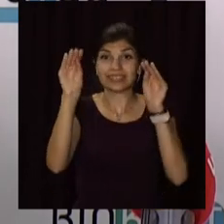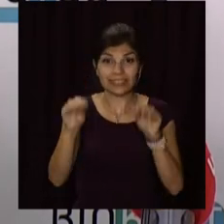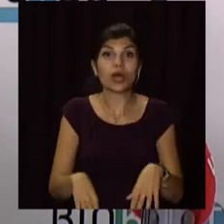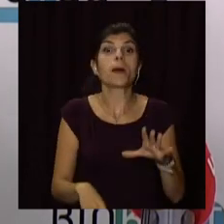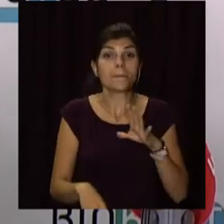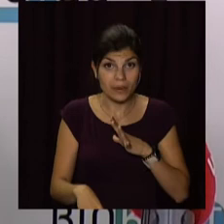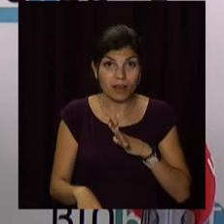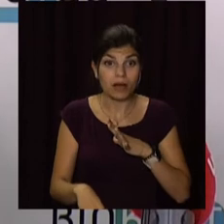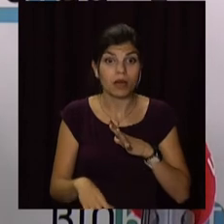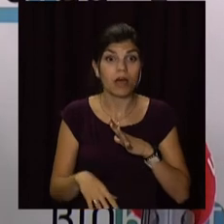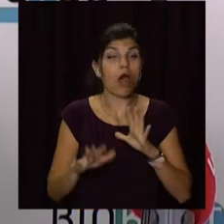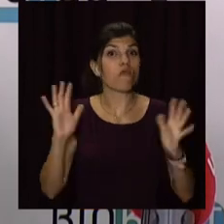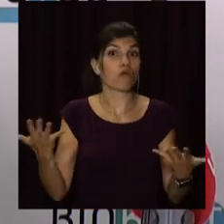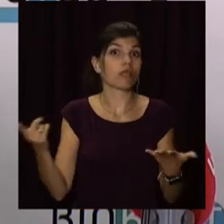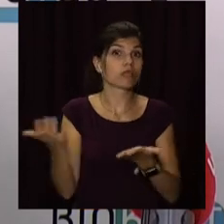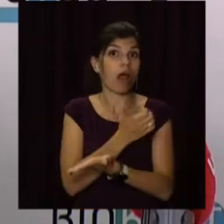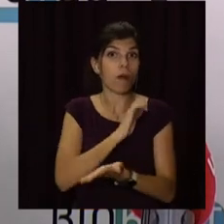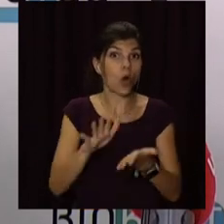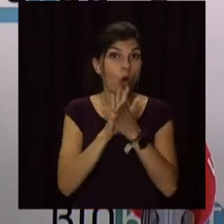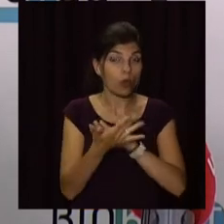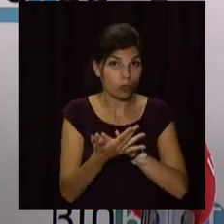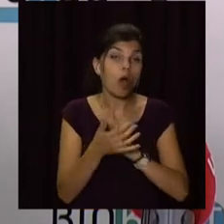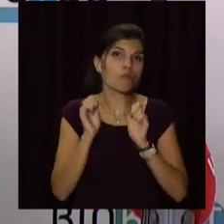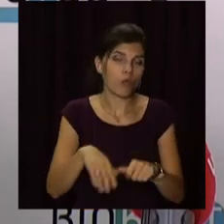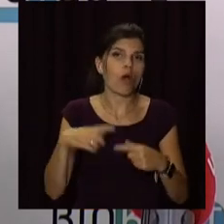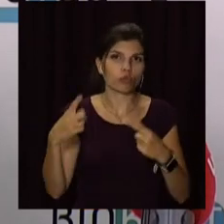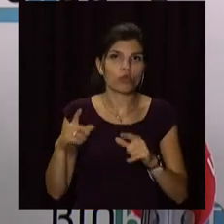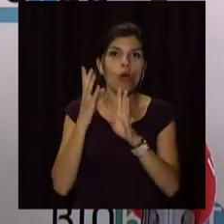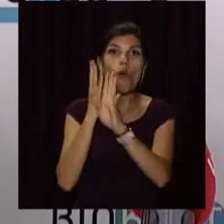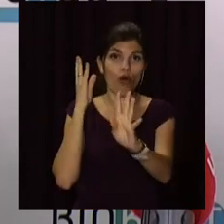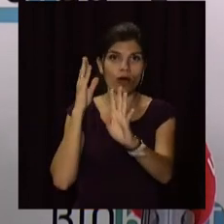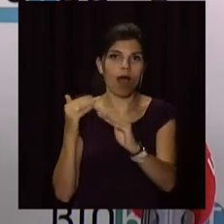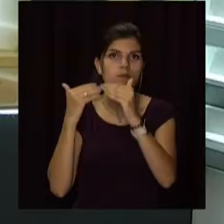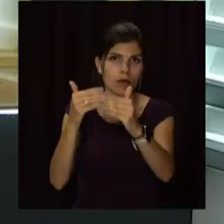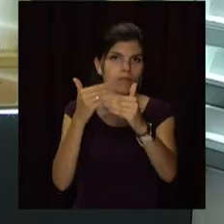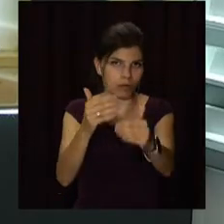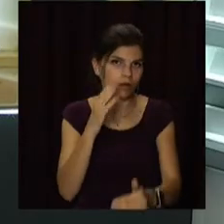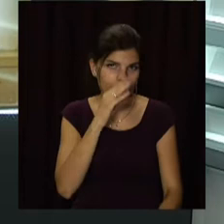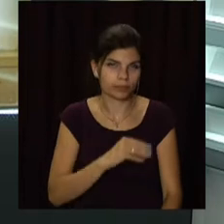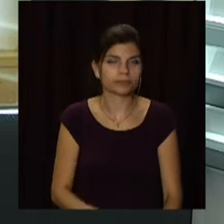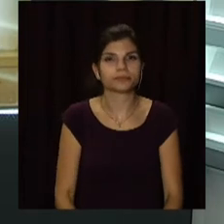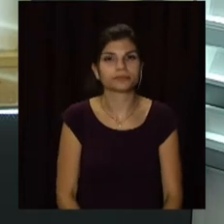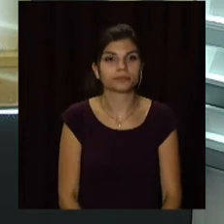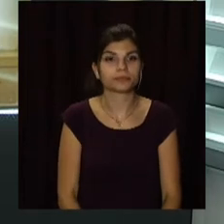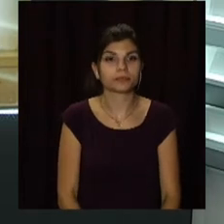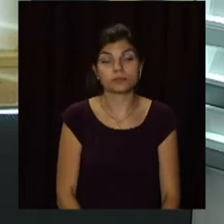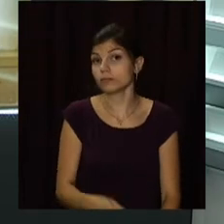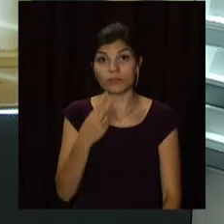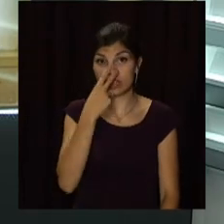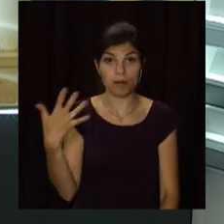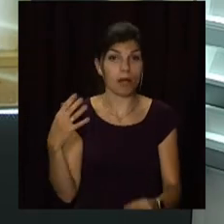зареєструвалися на зміну, не зможуть поїхати, то можуть відпочити інші діти, які стоять в резерві. Не бачили